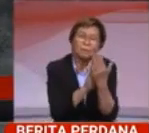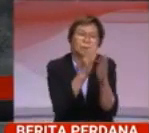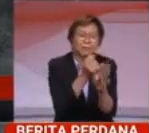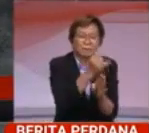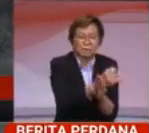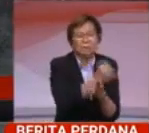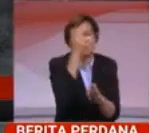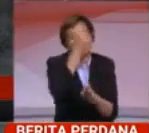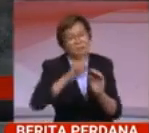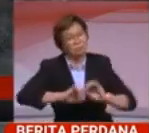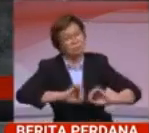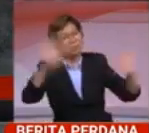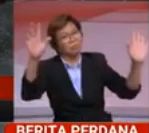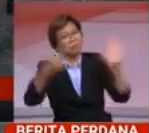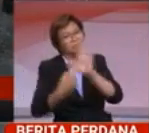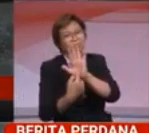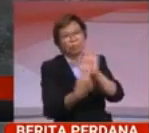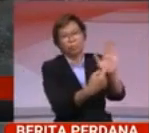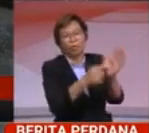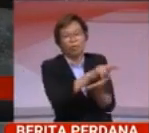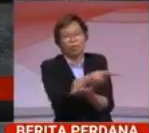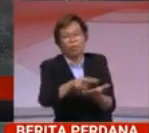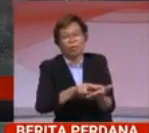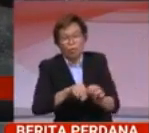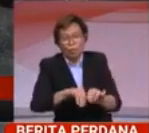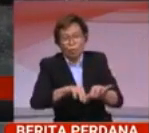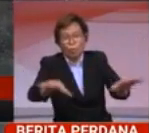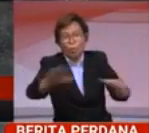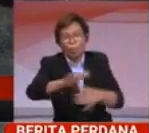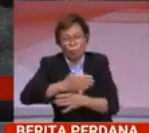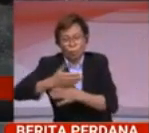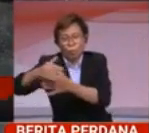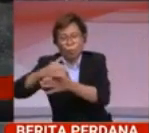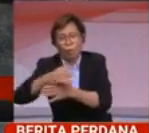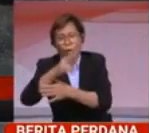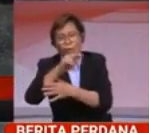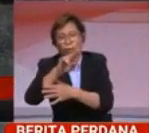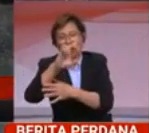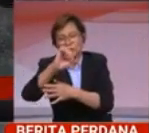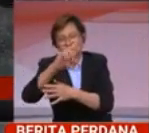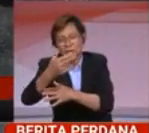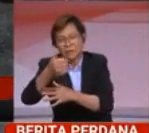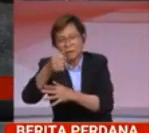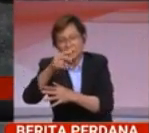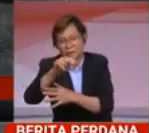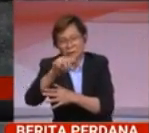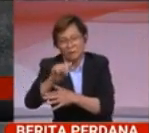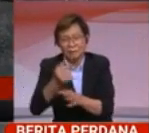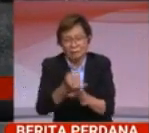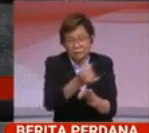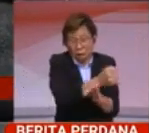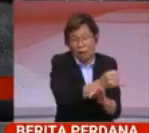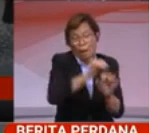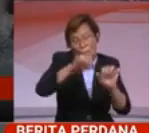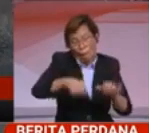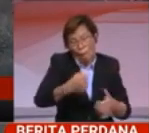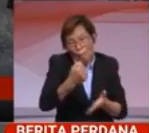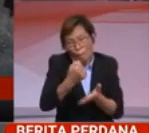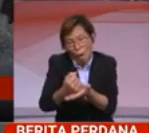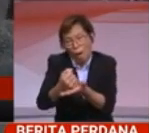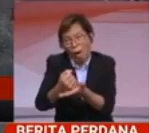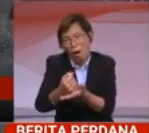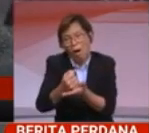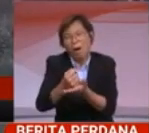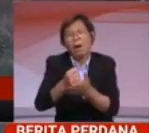sikap tersebut jelas terpapar menerusi video tular yang dikongsi Nur Shazana Izham. Jirannya sanggup membantu